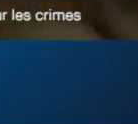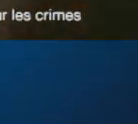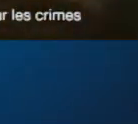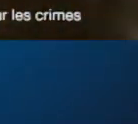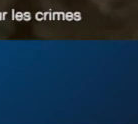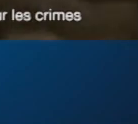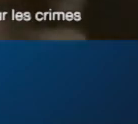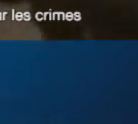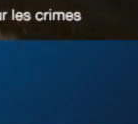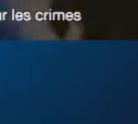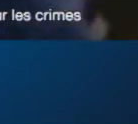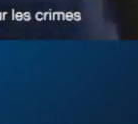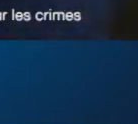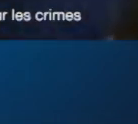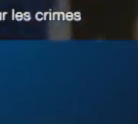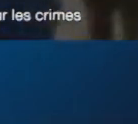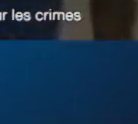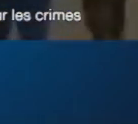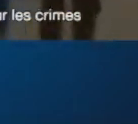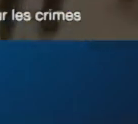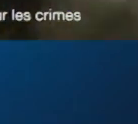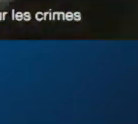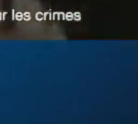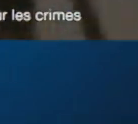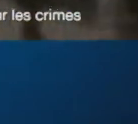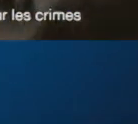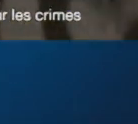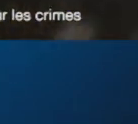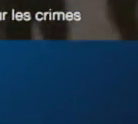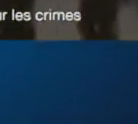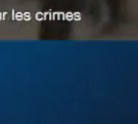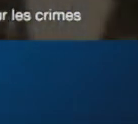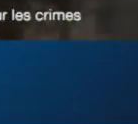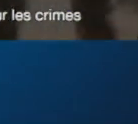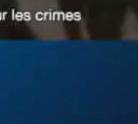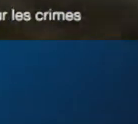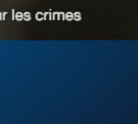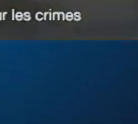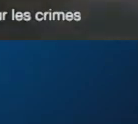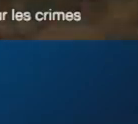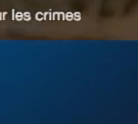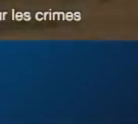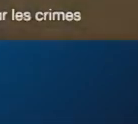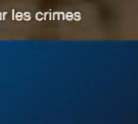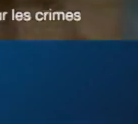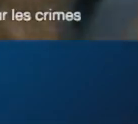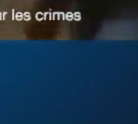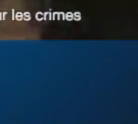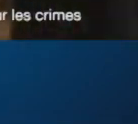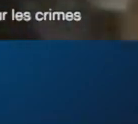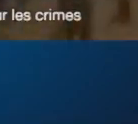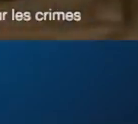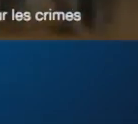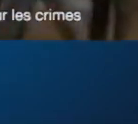La procureure de la Cour pénale internationale, Fatou Ben Souda, a décidé hier vendredi d'ouvrir un examen préliminaire sur des